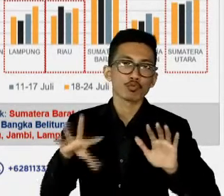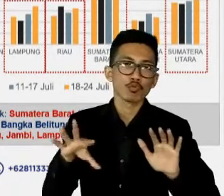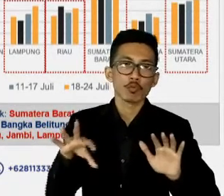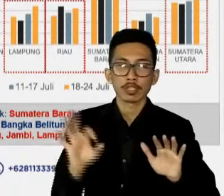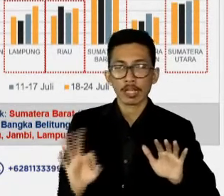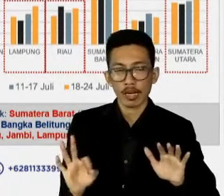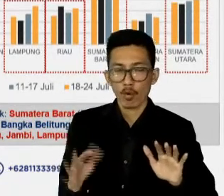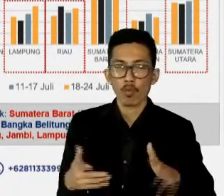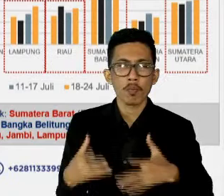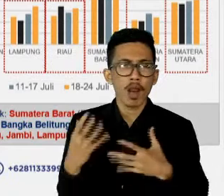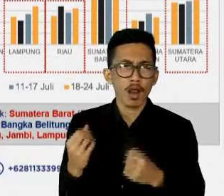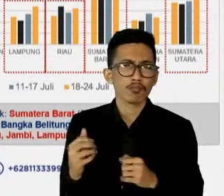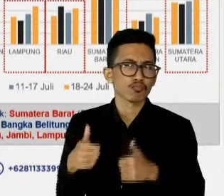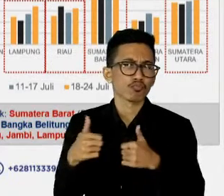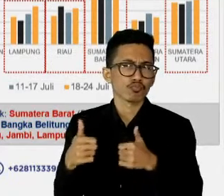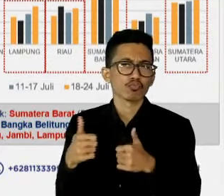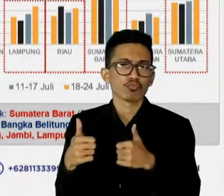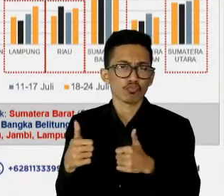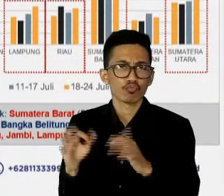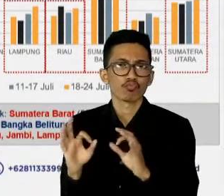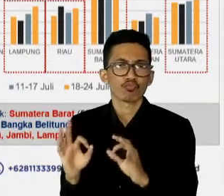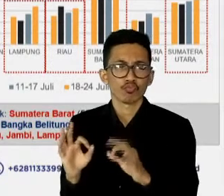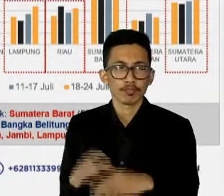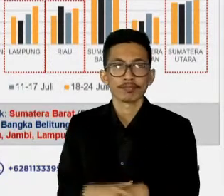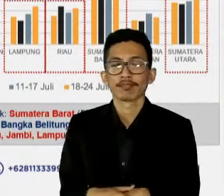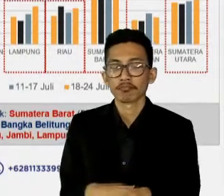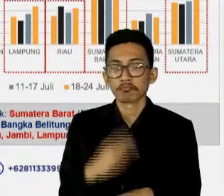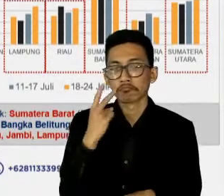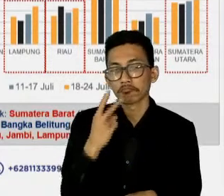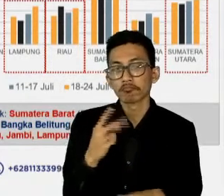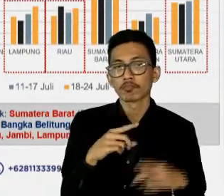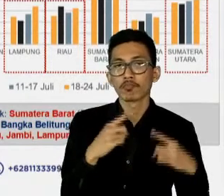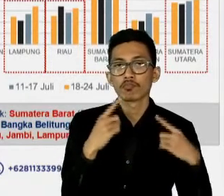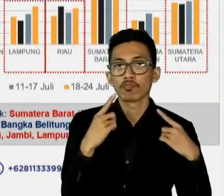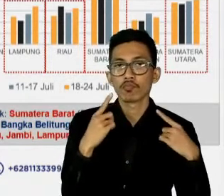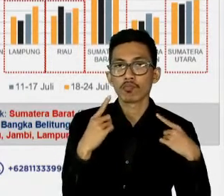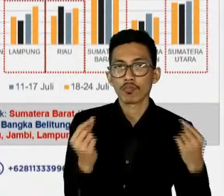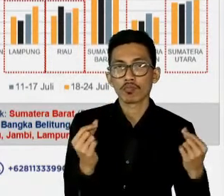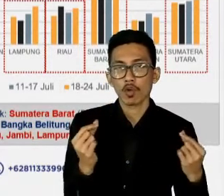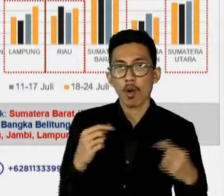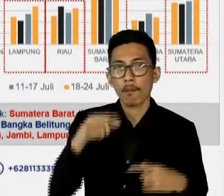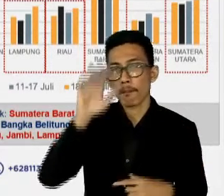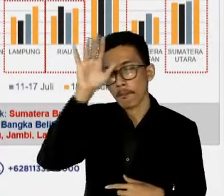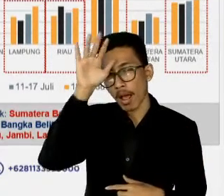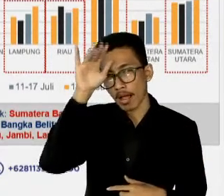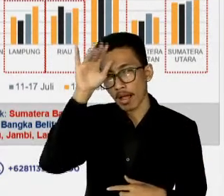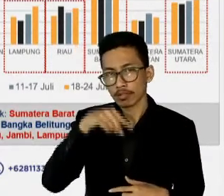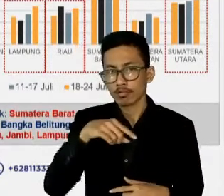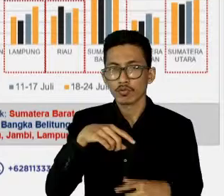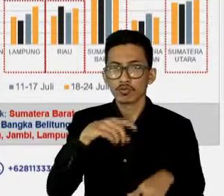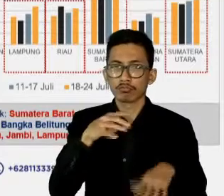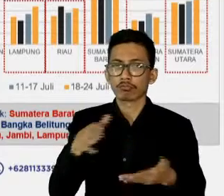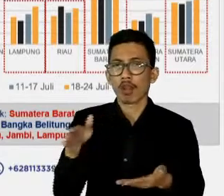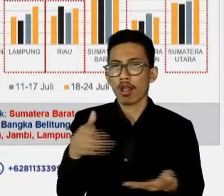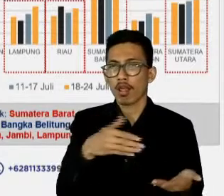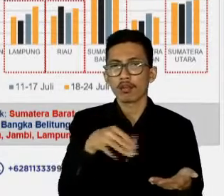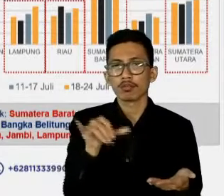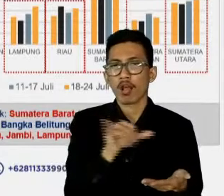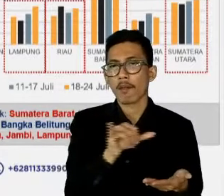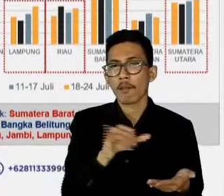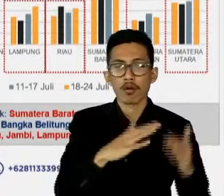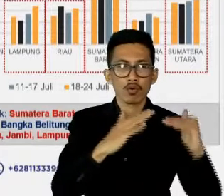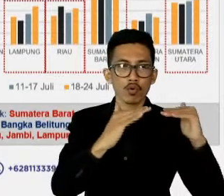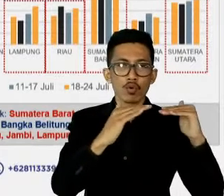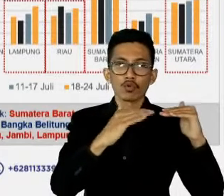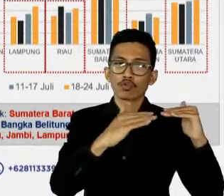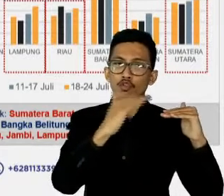Ini yang kita harapkan. Nah, kalau kita lihat di Pulau dan Jawa dan Bali, selama pelaksanaan PPKM darurat ini hampir seragam, Dokter Lula. Semuanya grafiknya